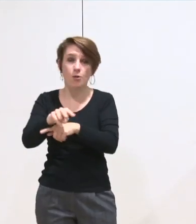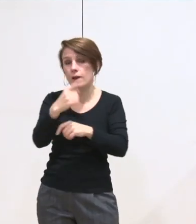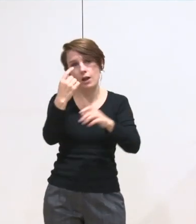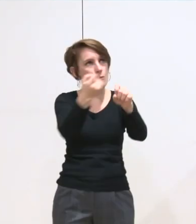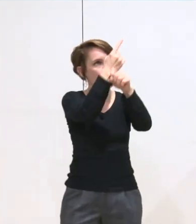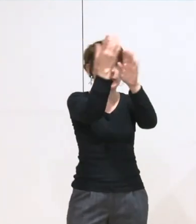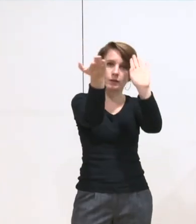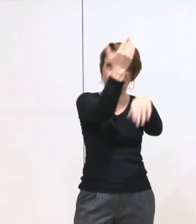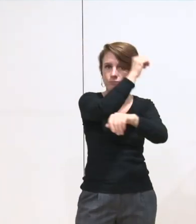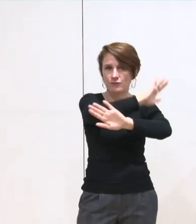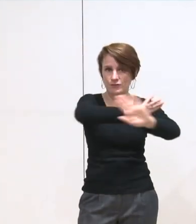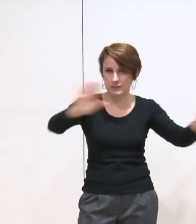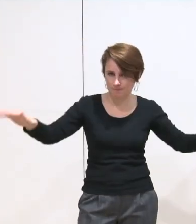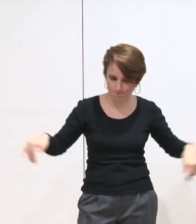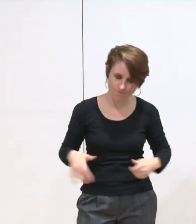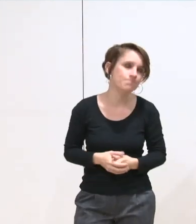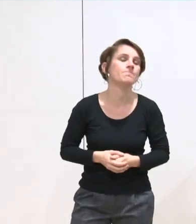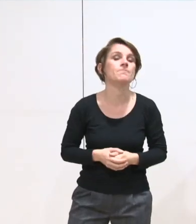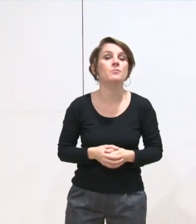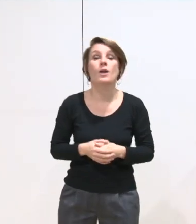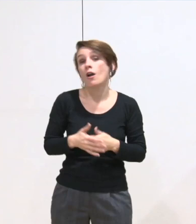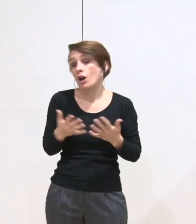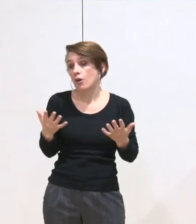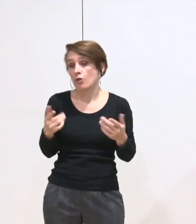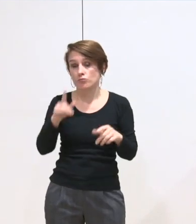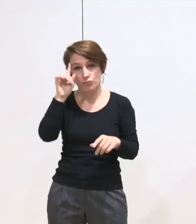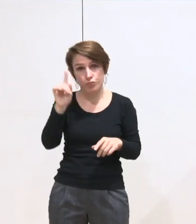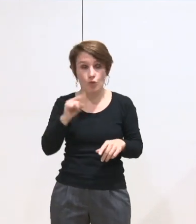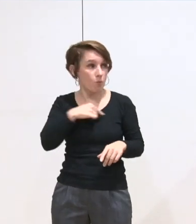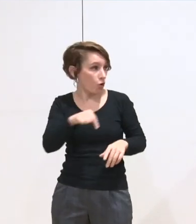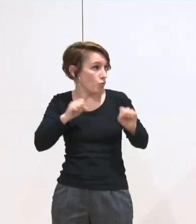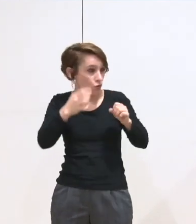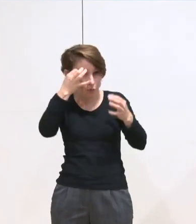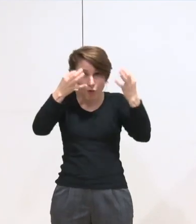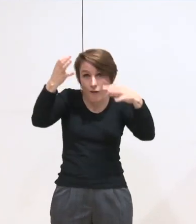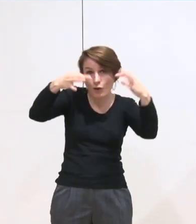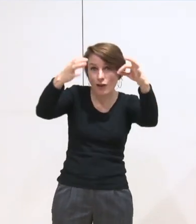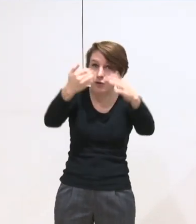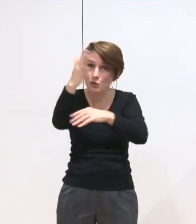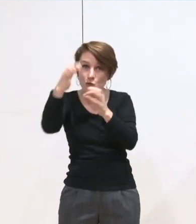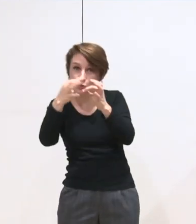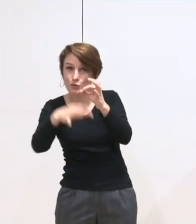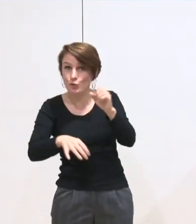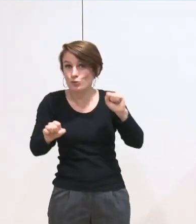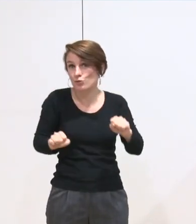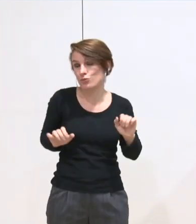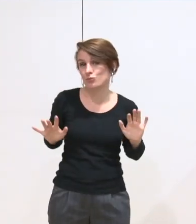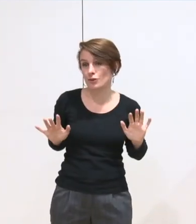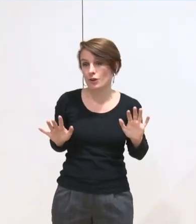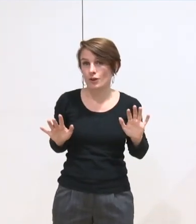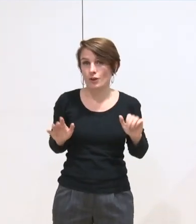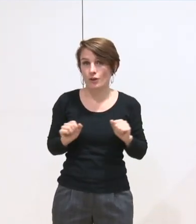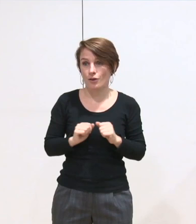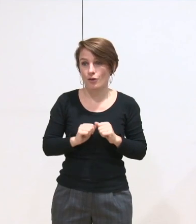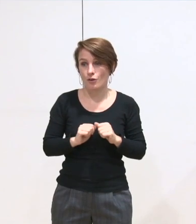tout, on peut aussi faire preuve d'une certaine imagination, voire d'inventivité, et imaginer une